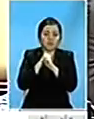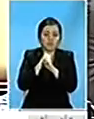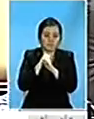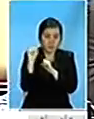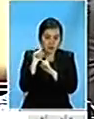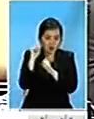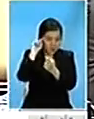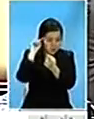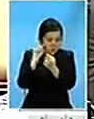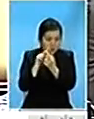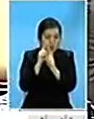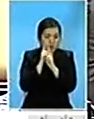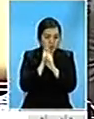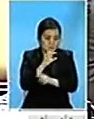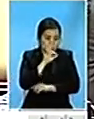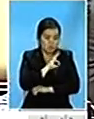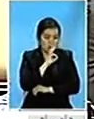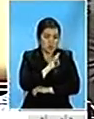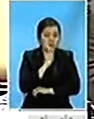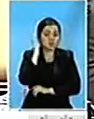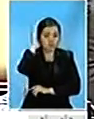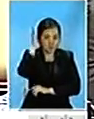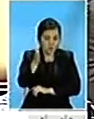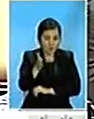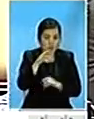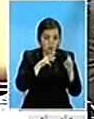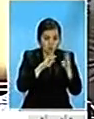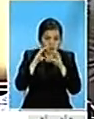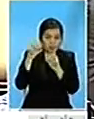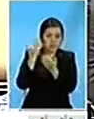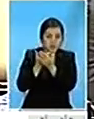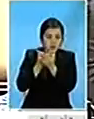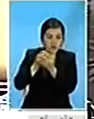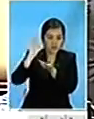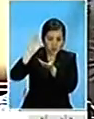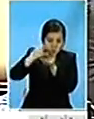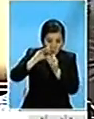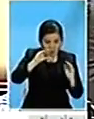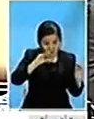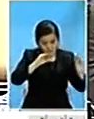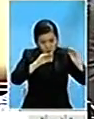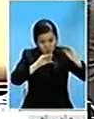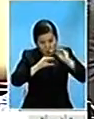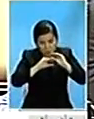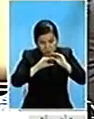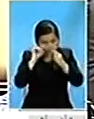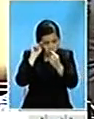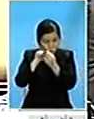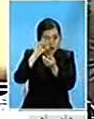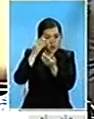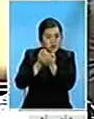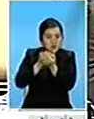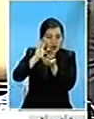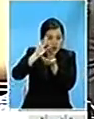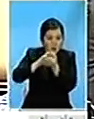เป้าหมายของการที่จะรับสมาชิกและเป็นการนำงบประมาณไปสมทบการออมมิใช่ไปเน้นที่การบริหารจัดการในเชิ